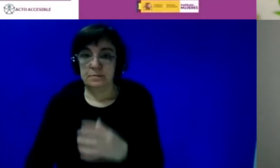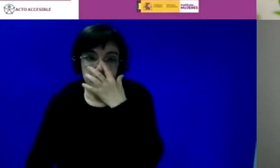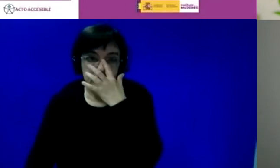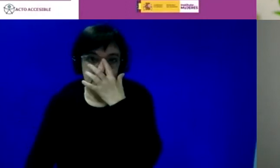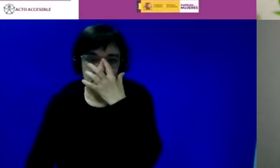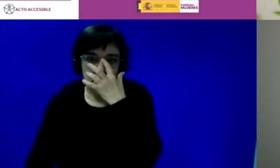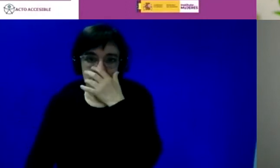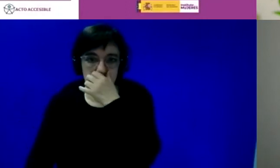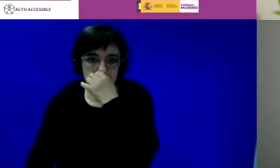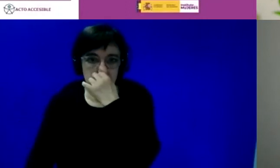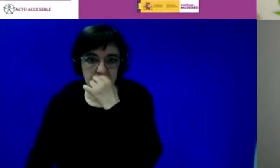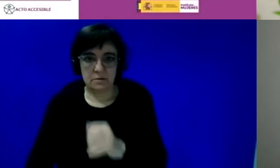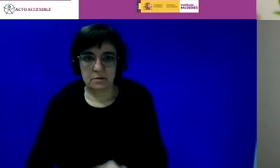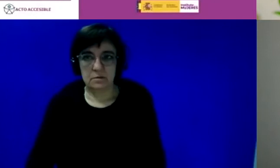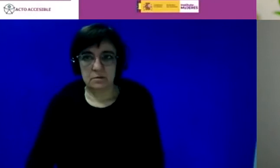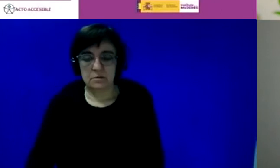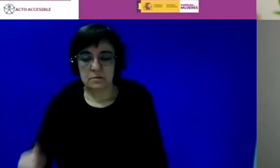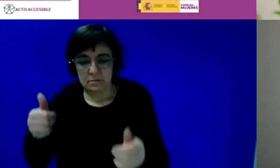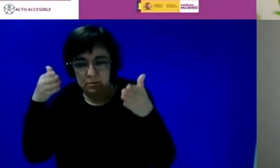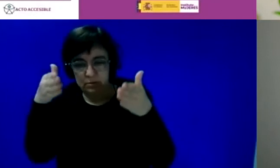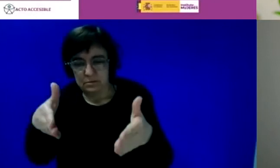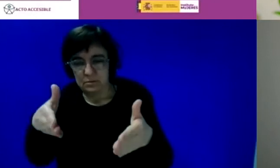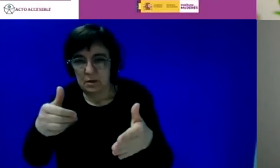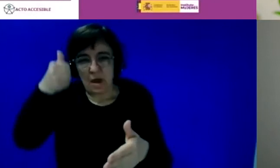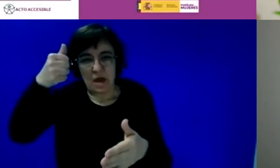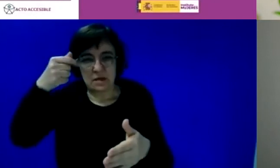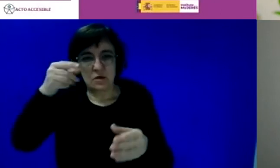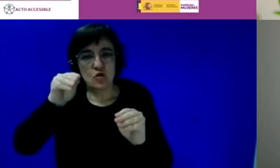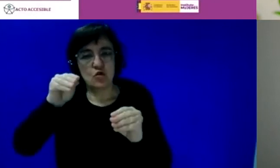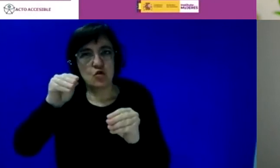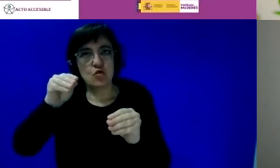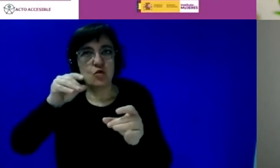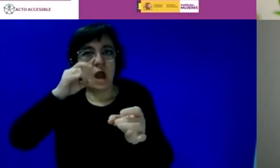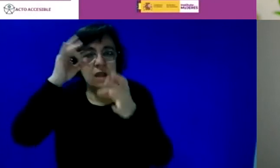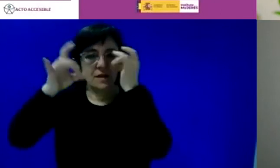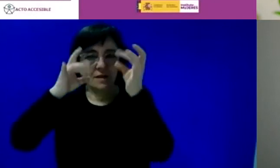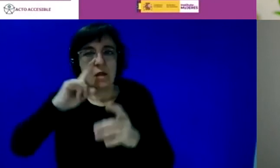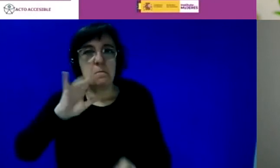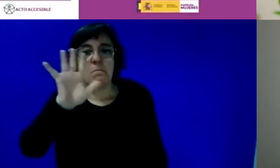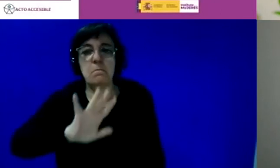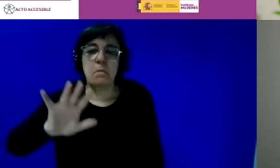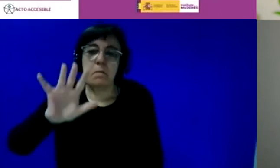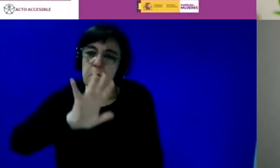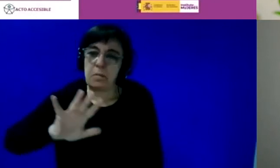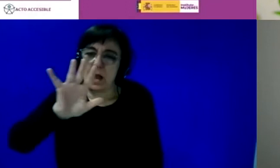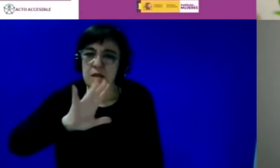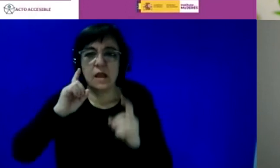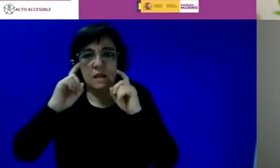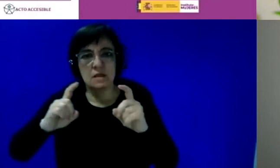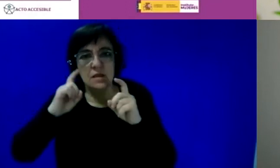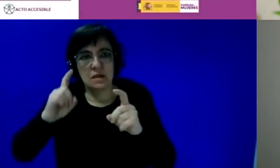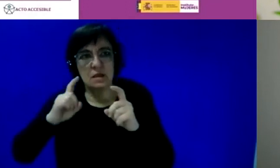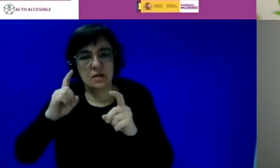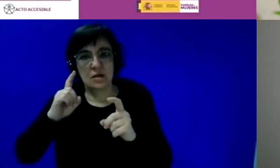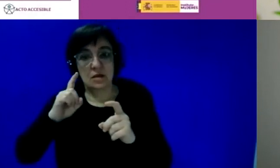Звичайно, ці люди, жінки і діти, були переведені в більш безпечні райони на території України.